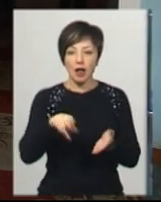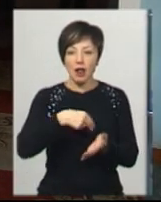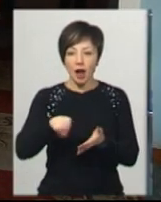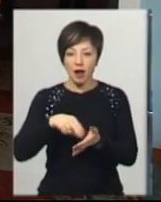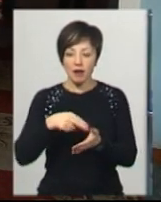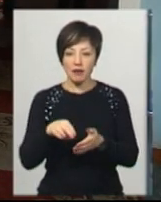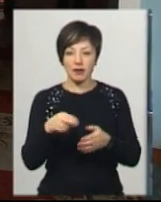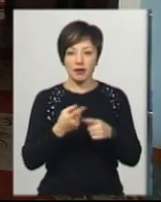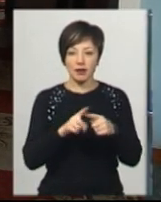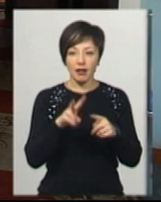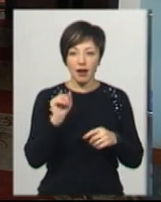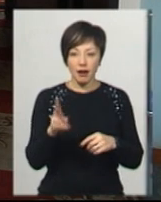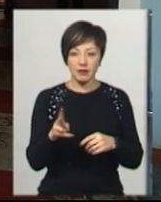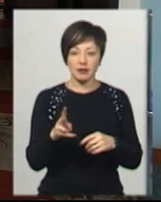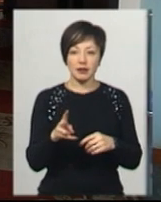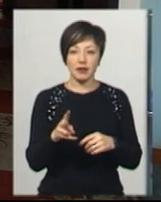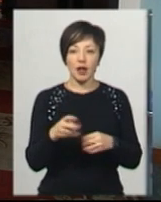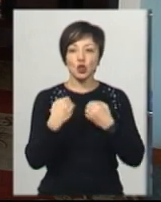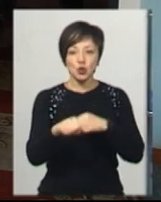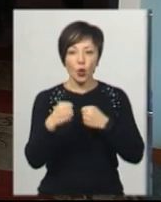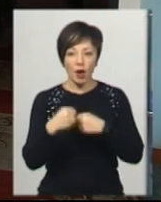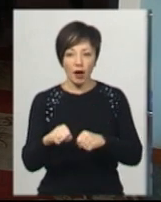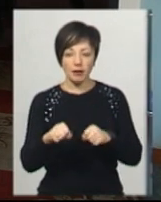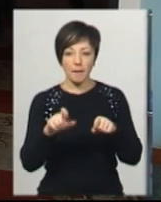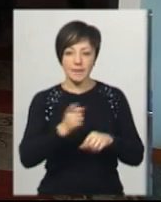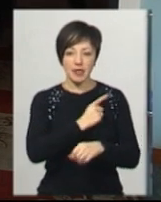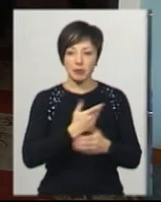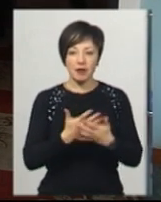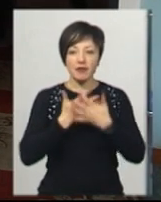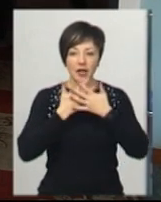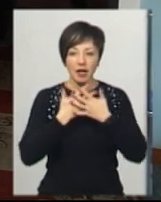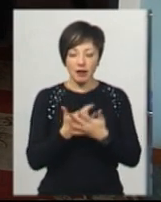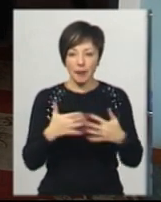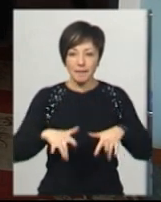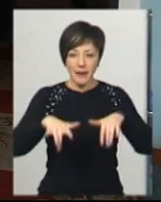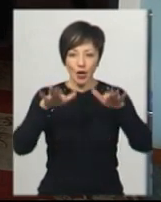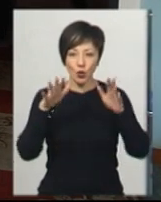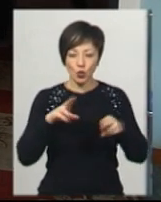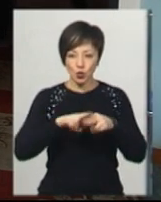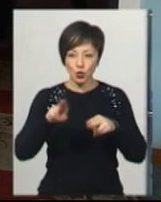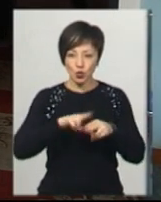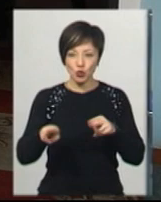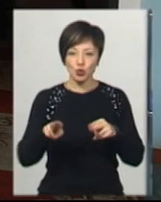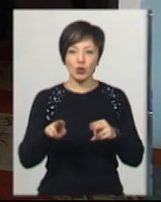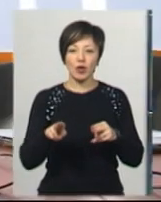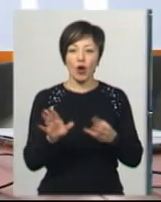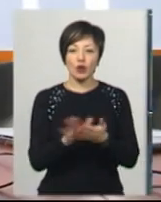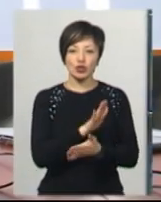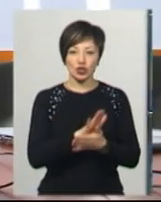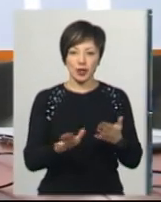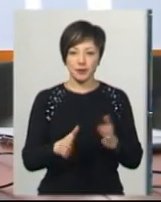а також на всяких столярках. Наприклад, щоб не вдихали всяку пилюку, стружку, воно